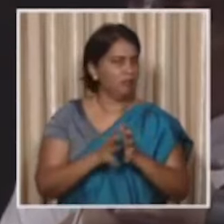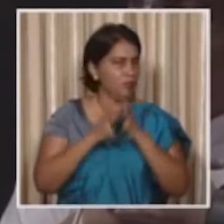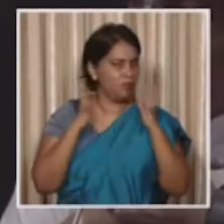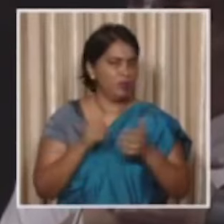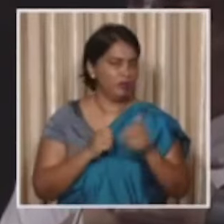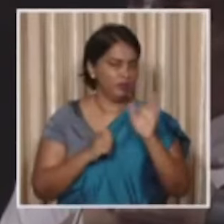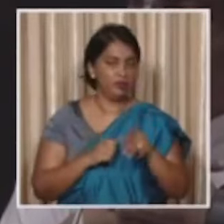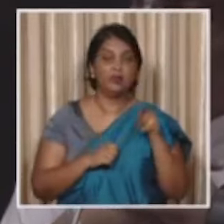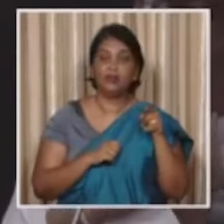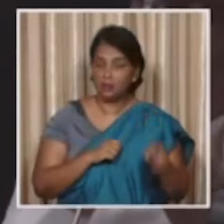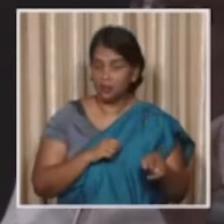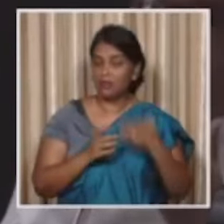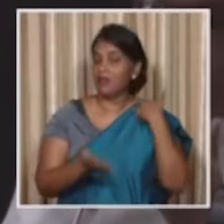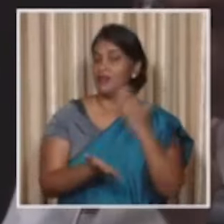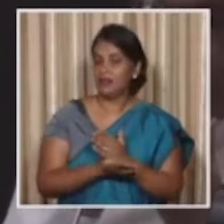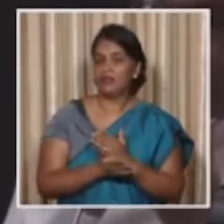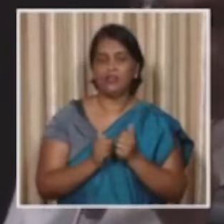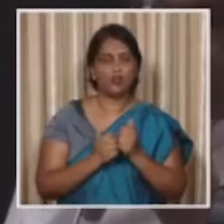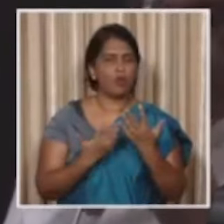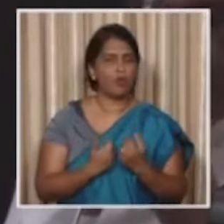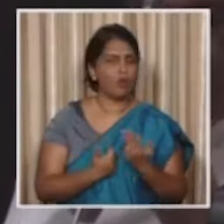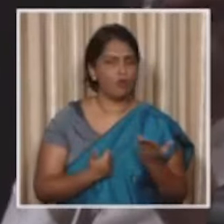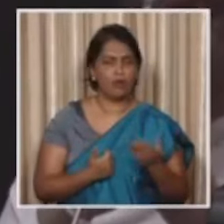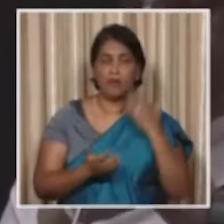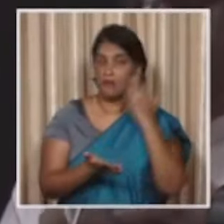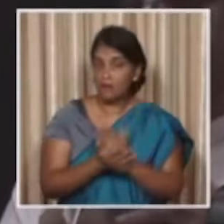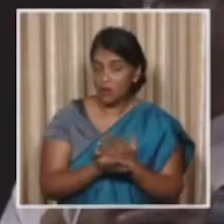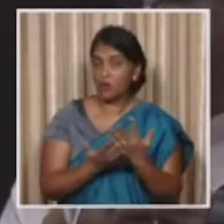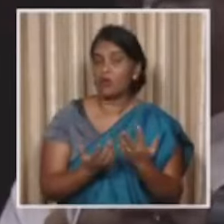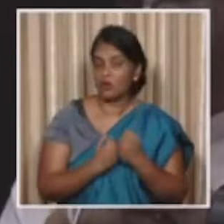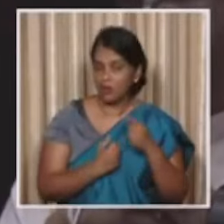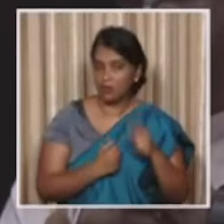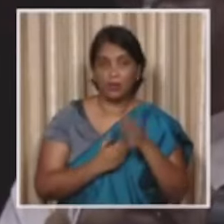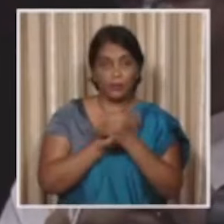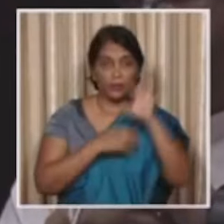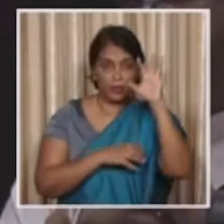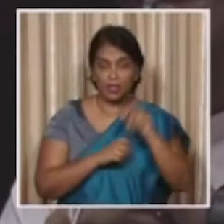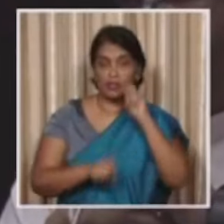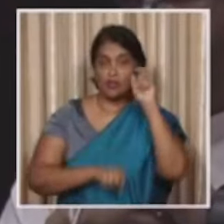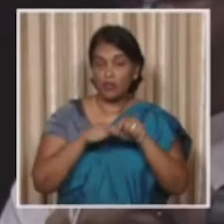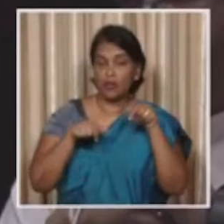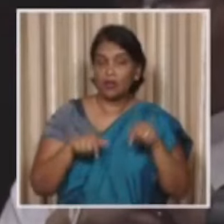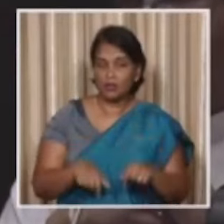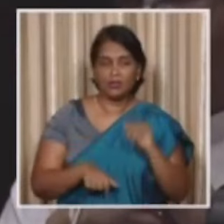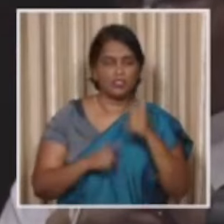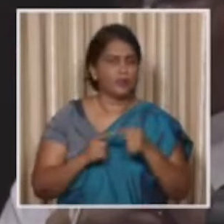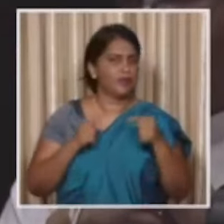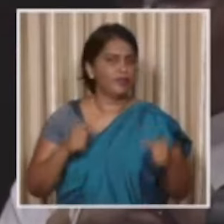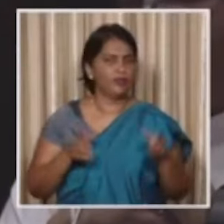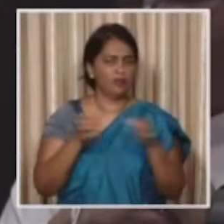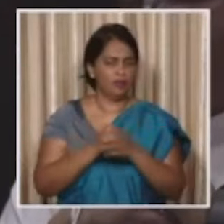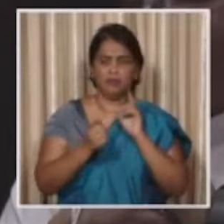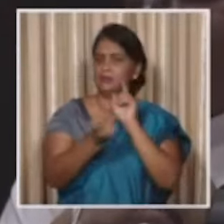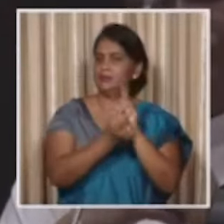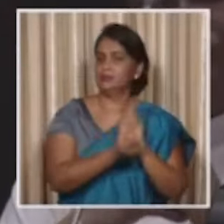සිද්ධ වෙනවා. එතකොට මේක වළක්ව ගන්න කාටද ඕන? ඒ වළක්ව ගන්න ඕන කුඩුගේන මිනිස්සු අද ගිහිල්ලා සමහර විපක්ෂයේ කණ්ඩායම් මුණ